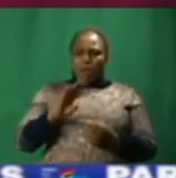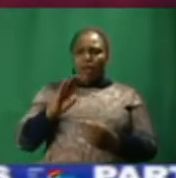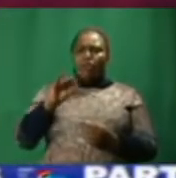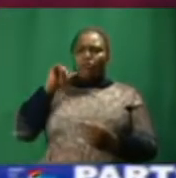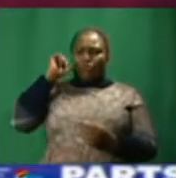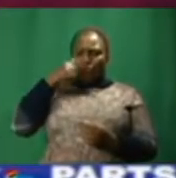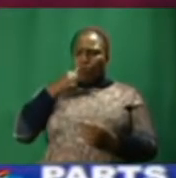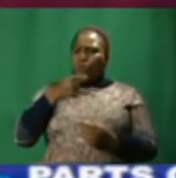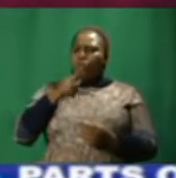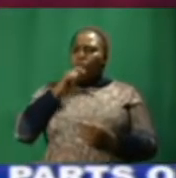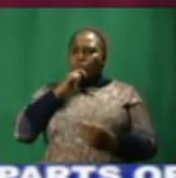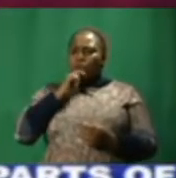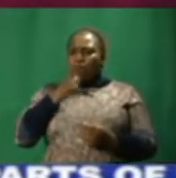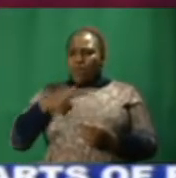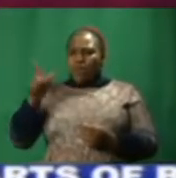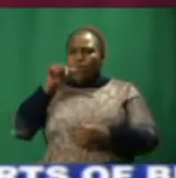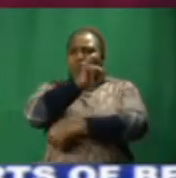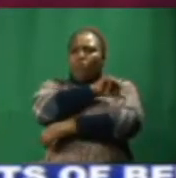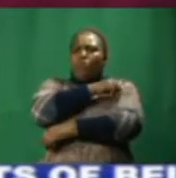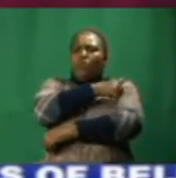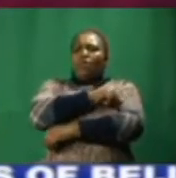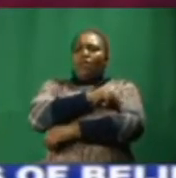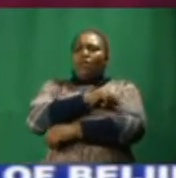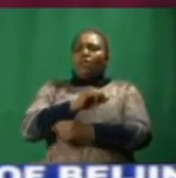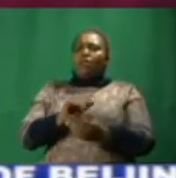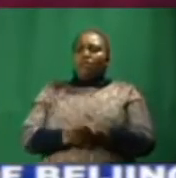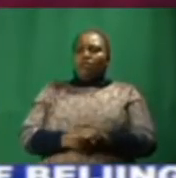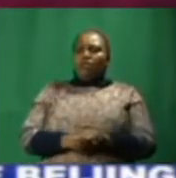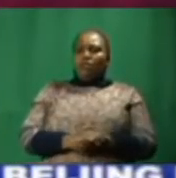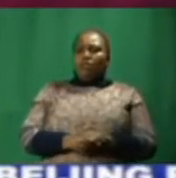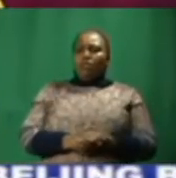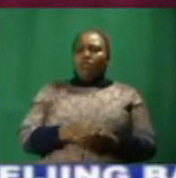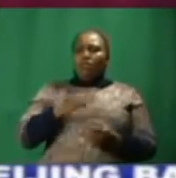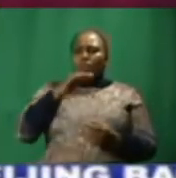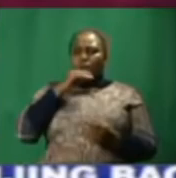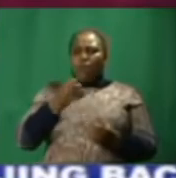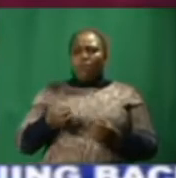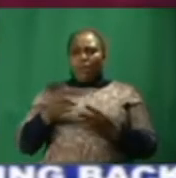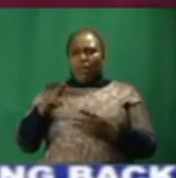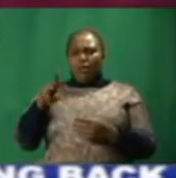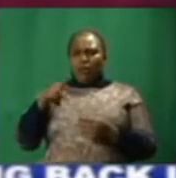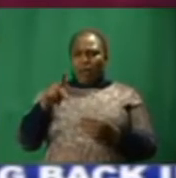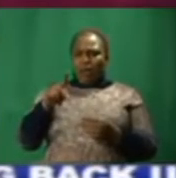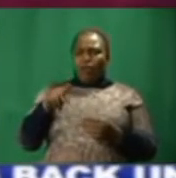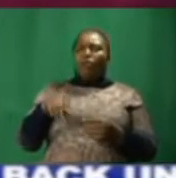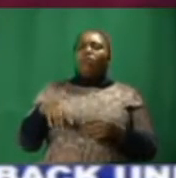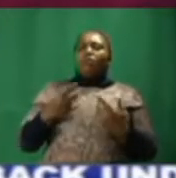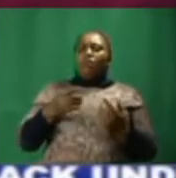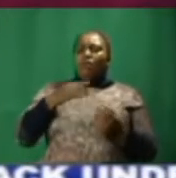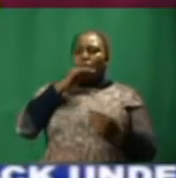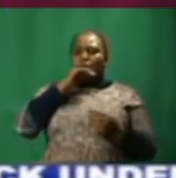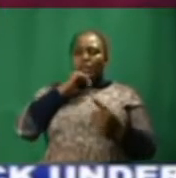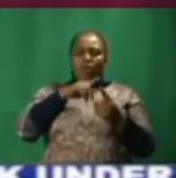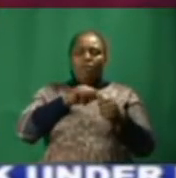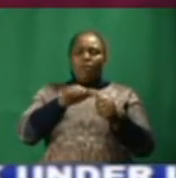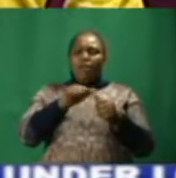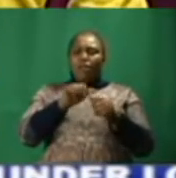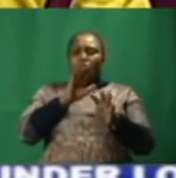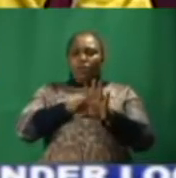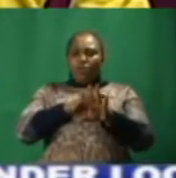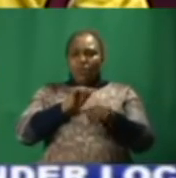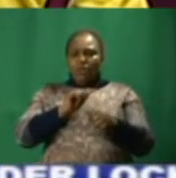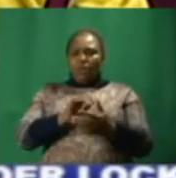ngasemfolambilo maybe ngalanga lelandzelako so bathu mba nomnikile iphanado umnikile leyo indoda emarage so lonani akwenti bincono